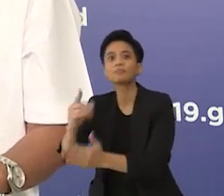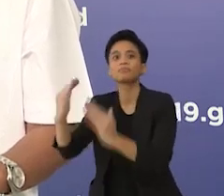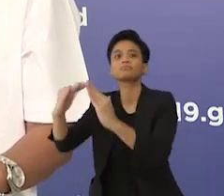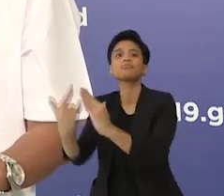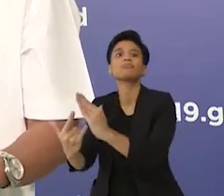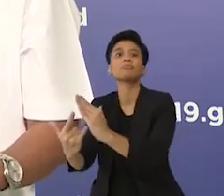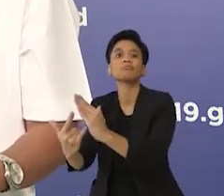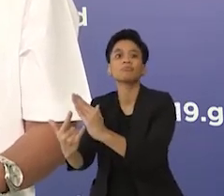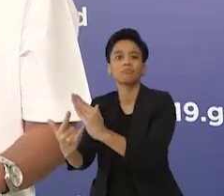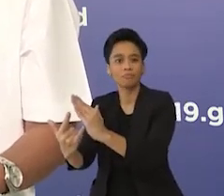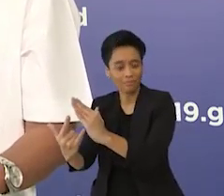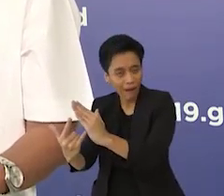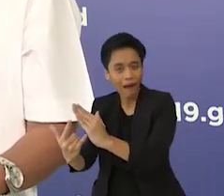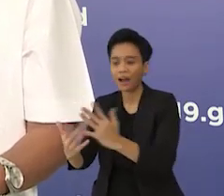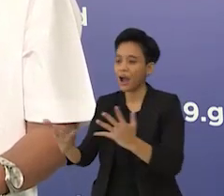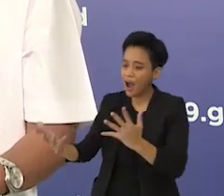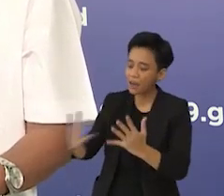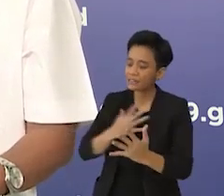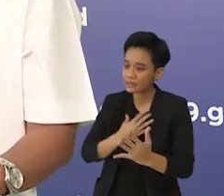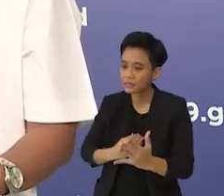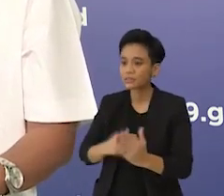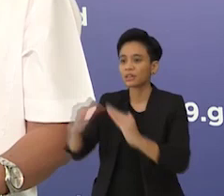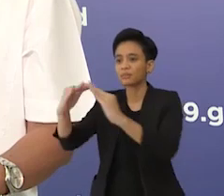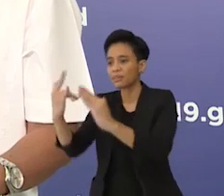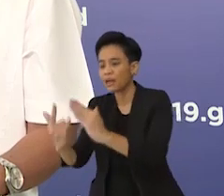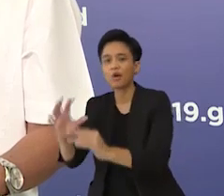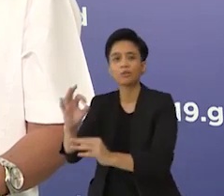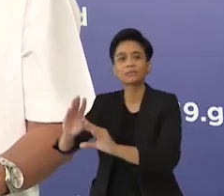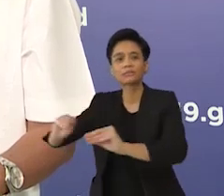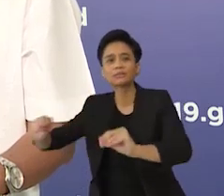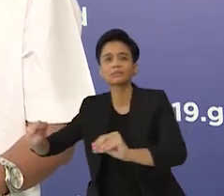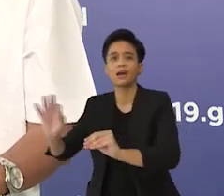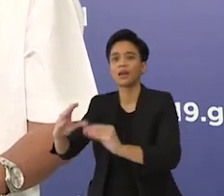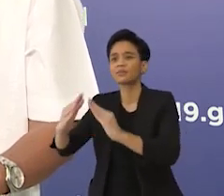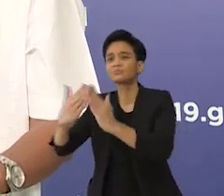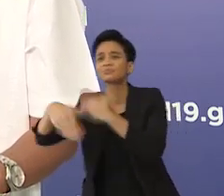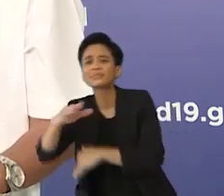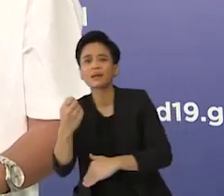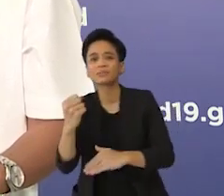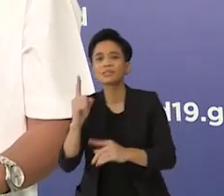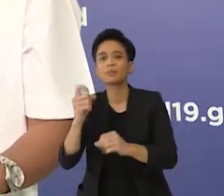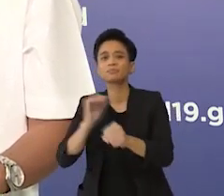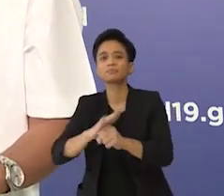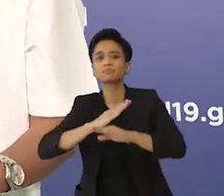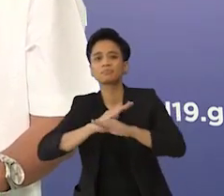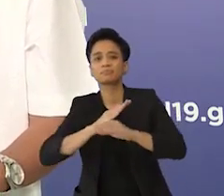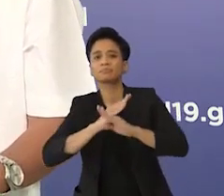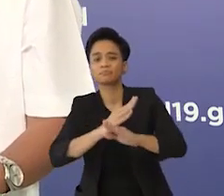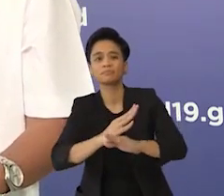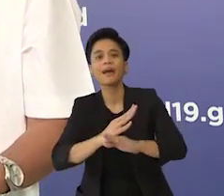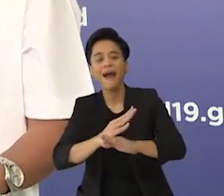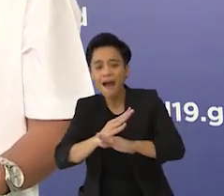selamanya karena harus tetap berada di rumah untuk mencegah terjadinya penularan Oleh karena itu